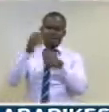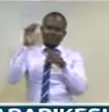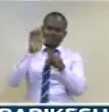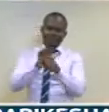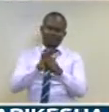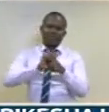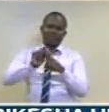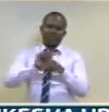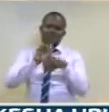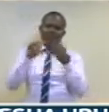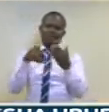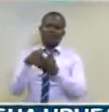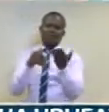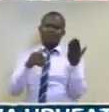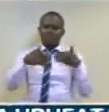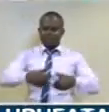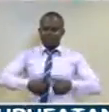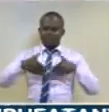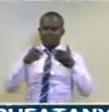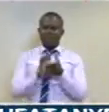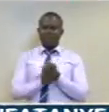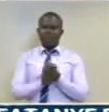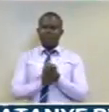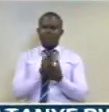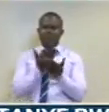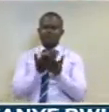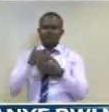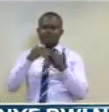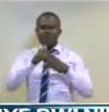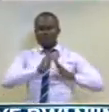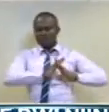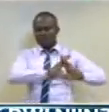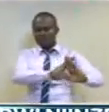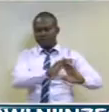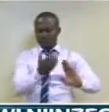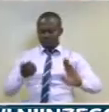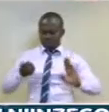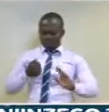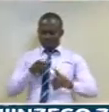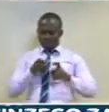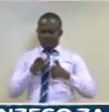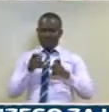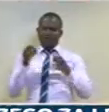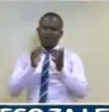gutoza abaturage bose ndetse n'urubyiruko bakakumira inda z'abangavu ndetse